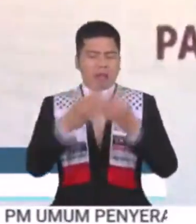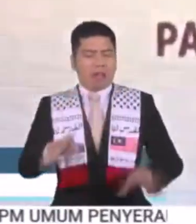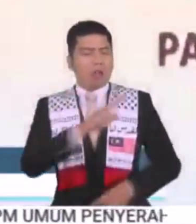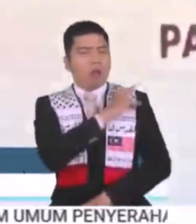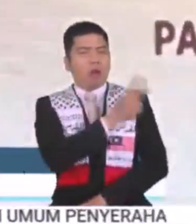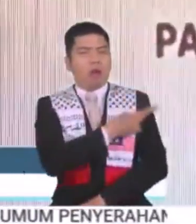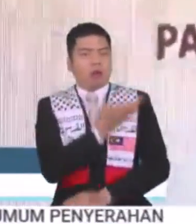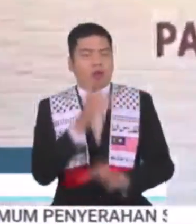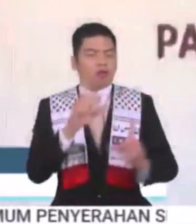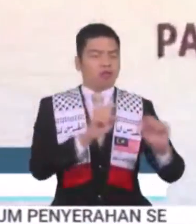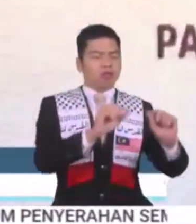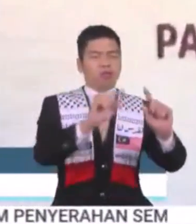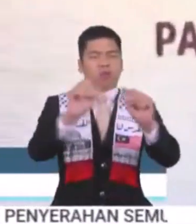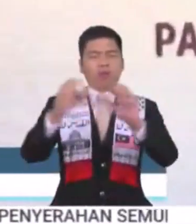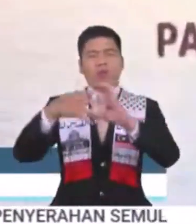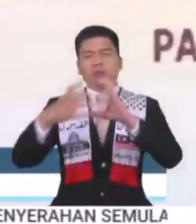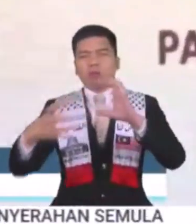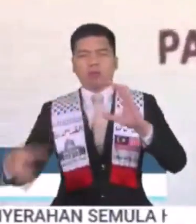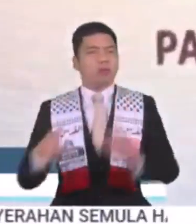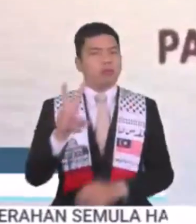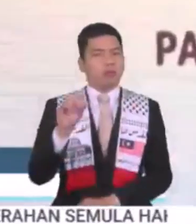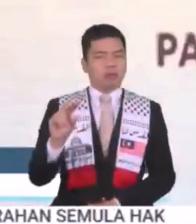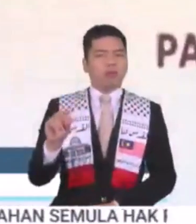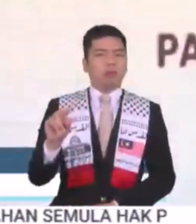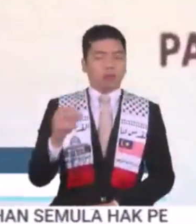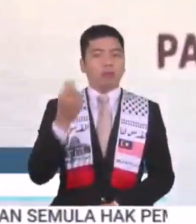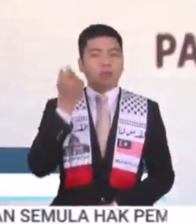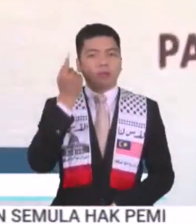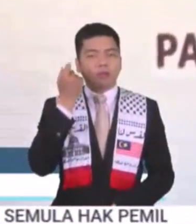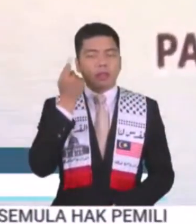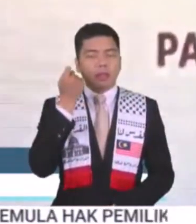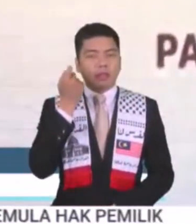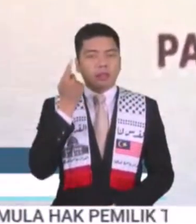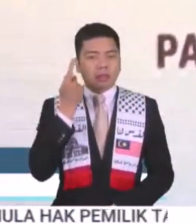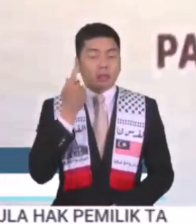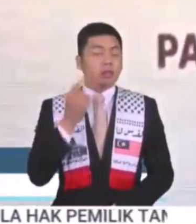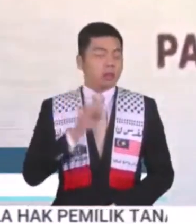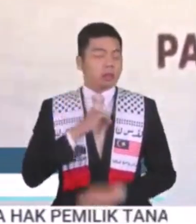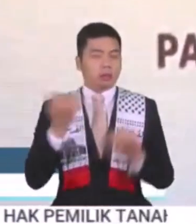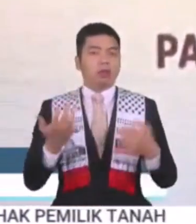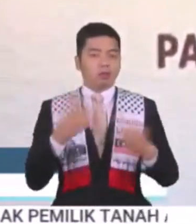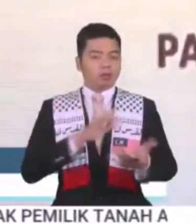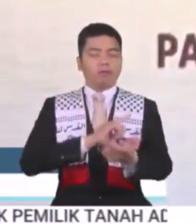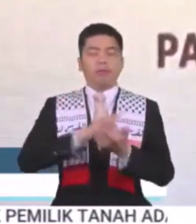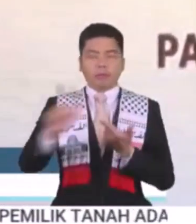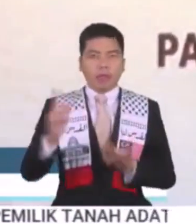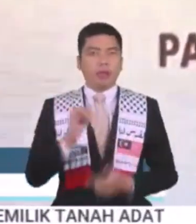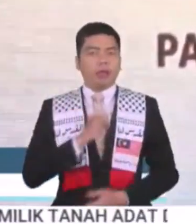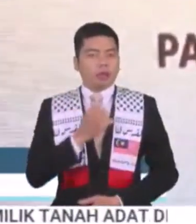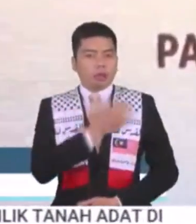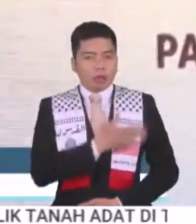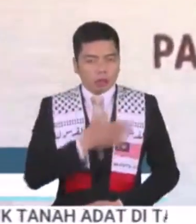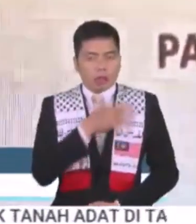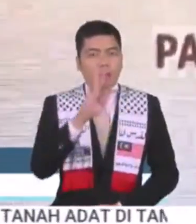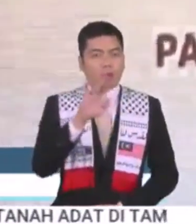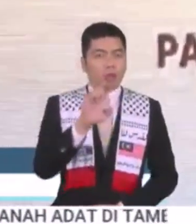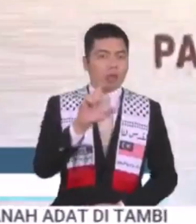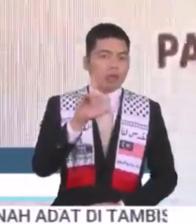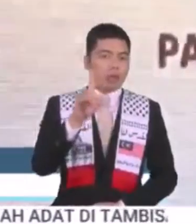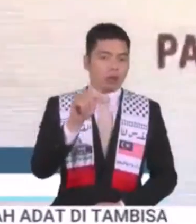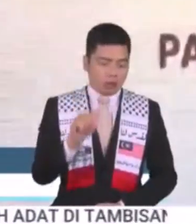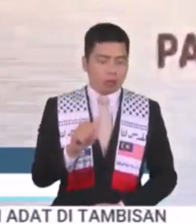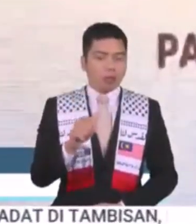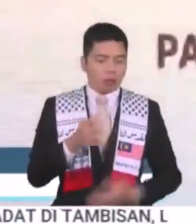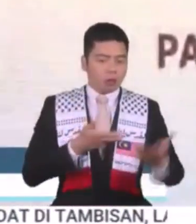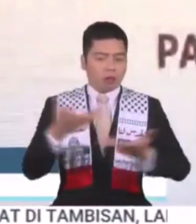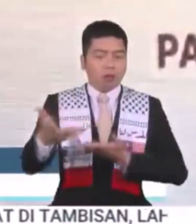sini. Faham tak? Ya. Jadi saya luluskan dan saya minta nanti Felda akan berunding segera